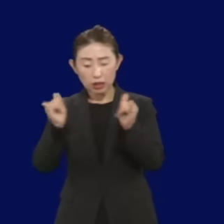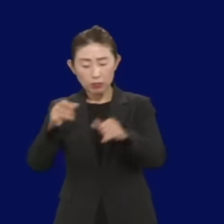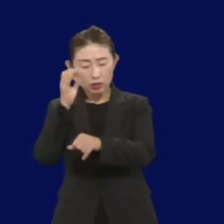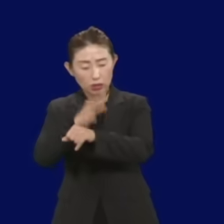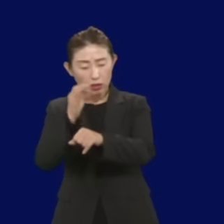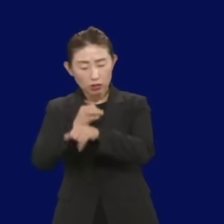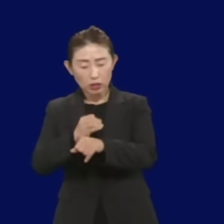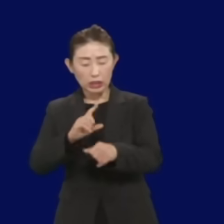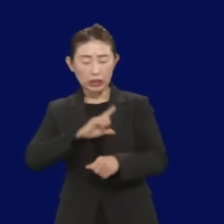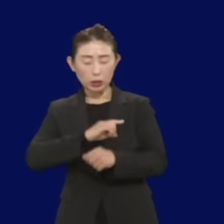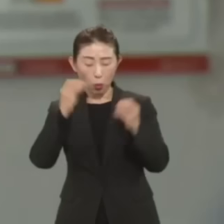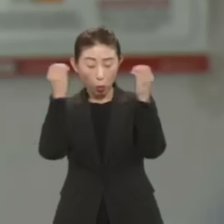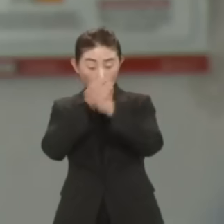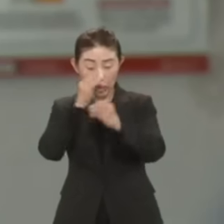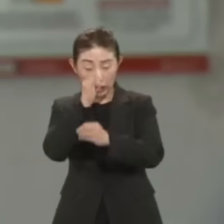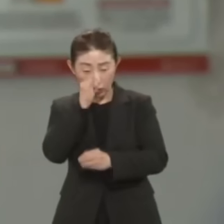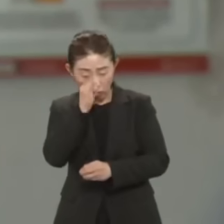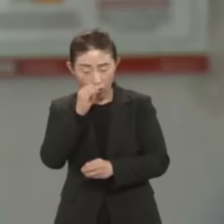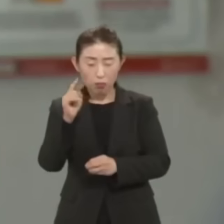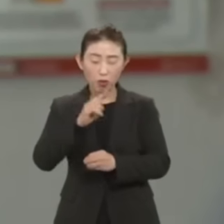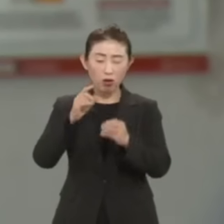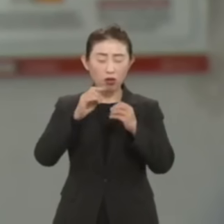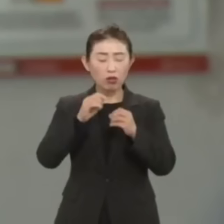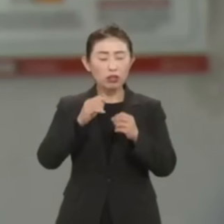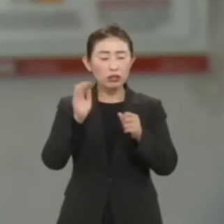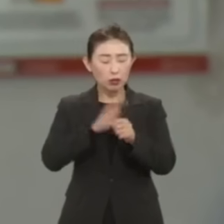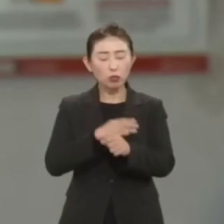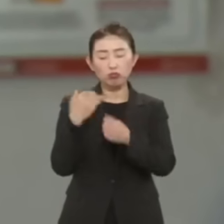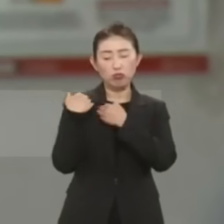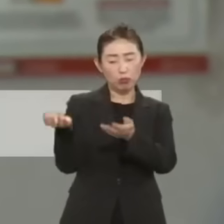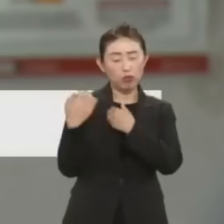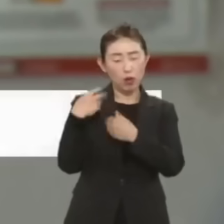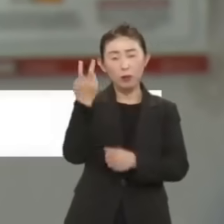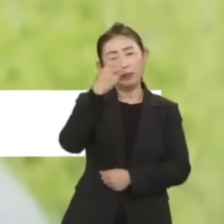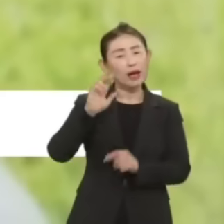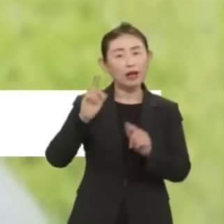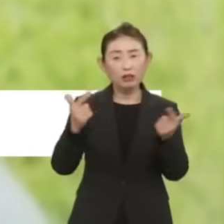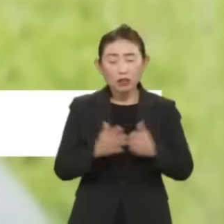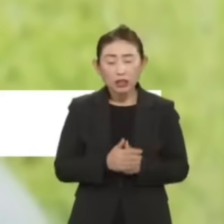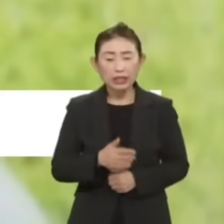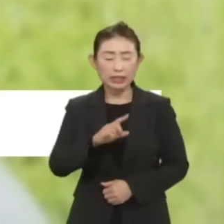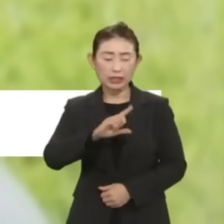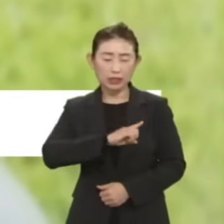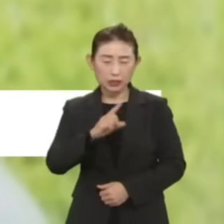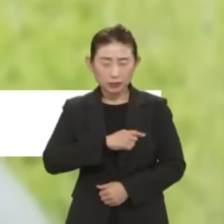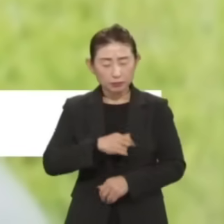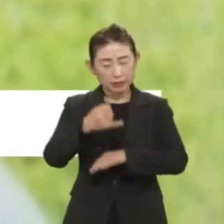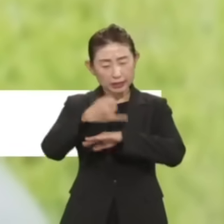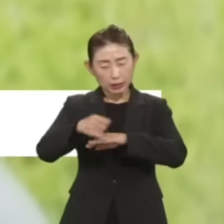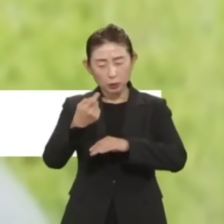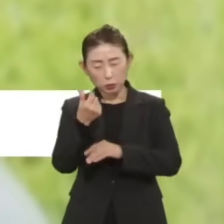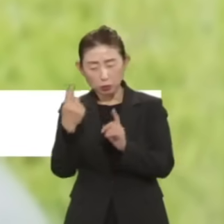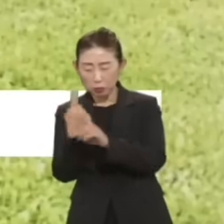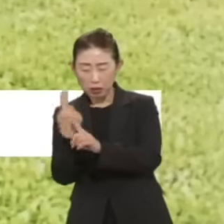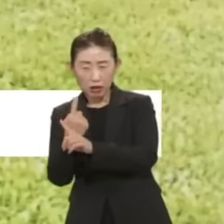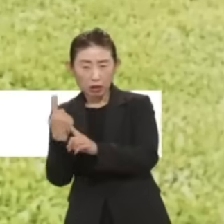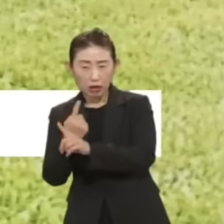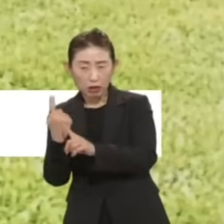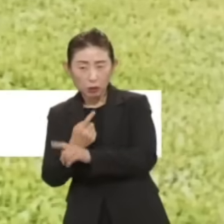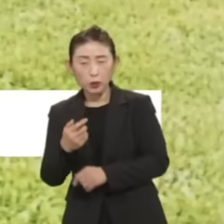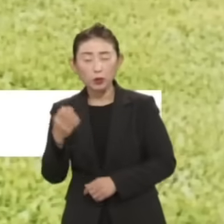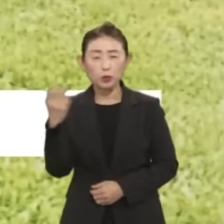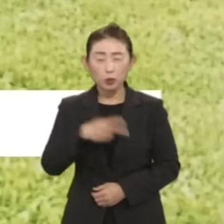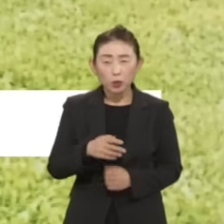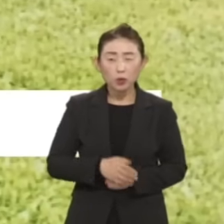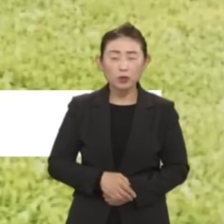있는데도 방치했다고 봤습니다. 실제로 일부 업체들은 로고 디자인이나 이름을 조금씩 바꾸는가 하면 조미김에만